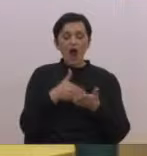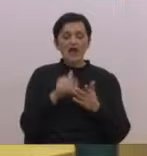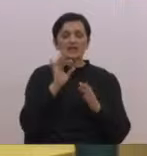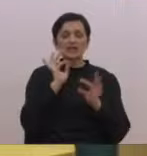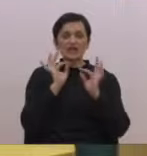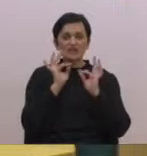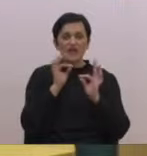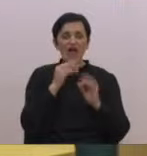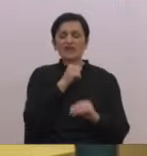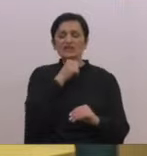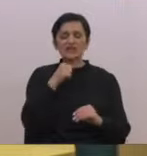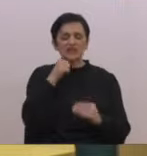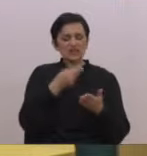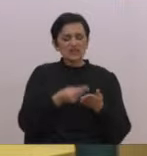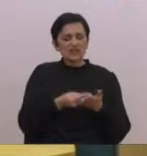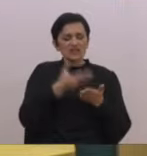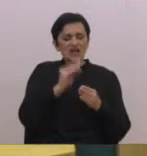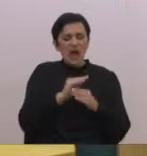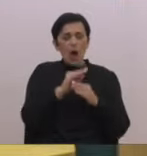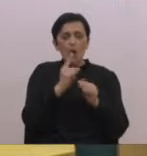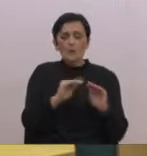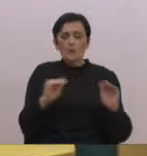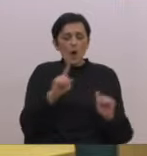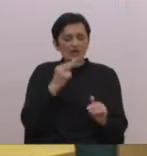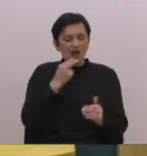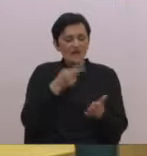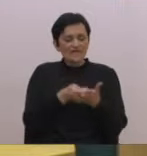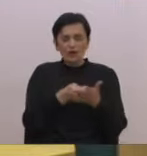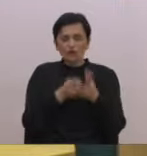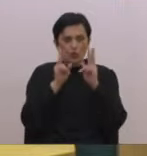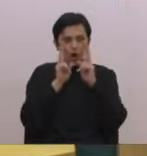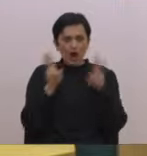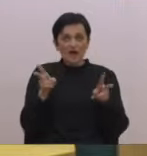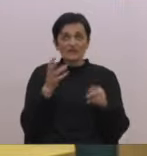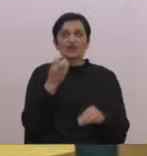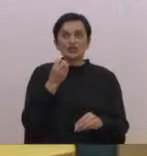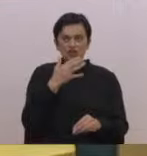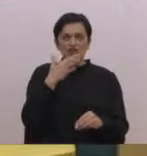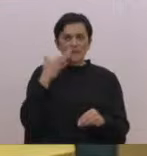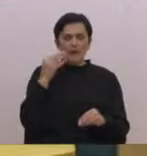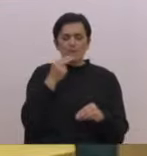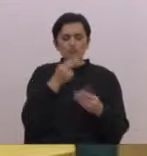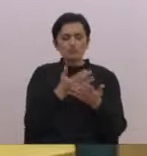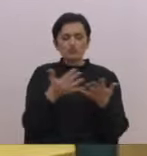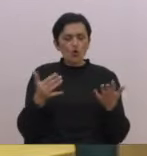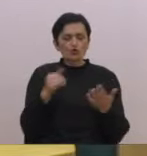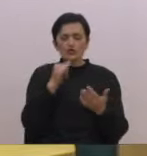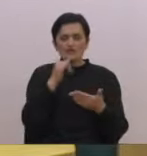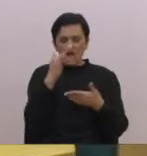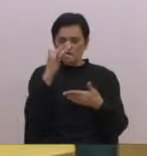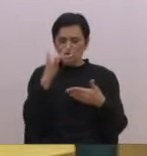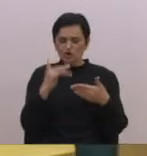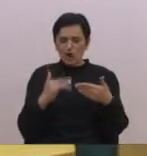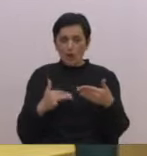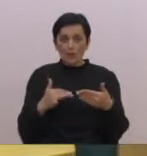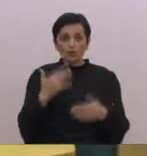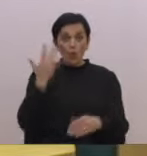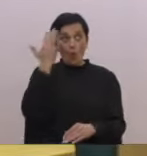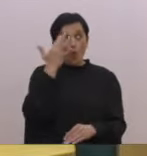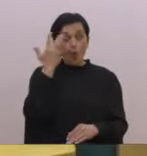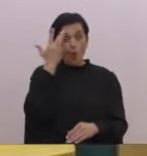qvelaperi gadzvirebulia. Bavshebs ra unda vaçamot ar vitsit. Kidev bevri produktia, rasats ver chamotli arada